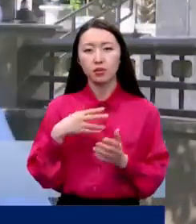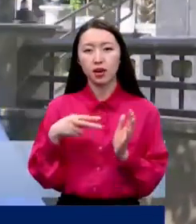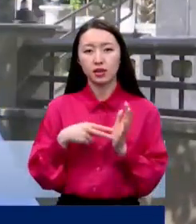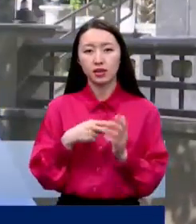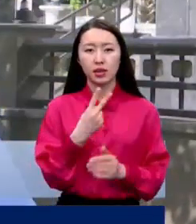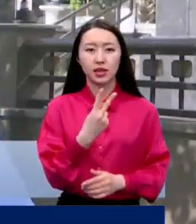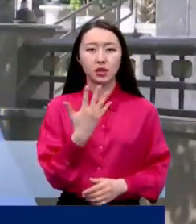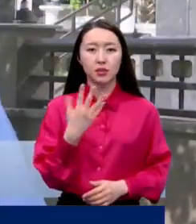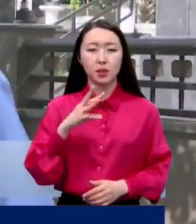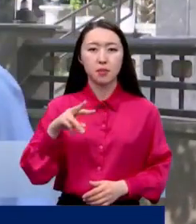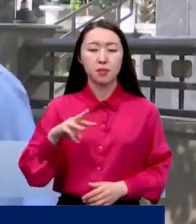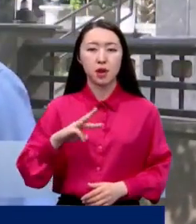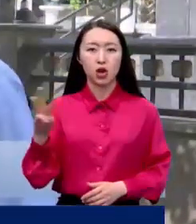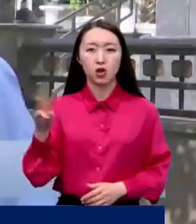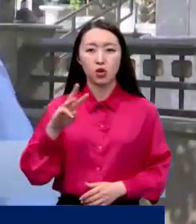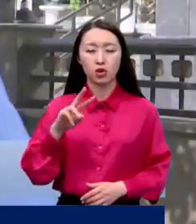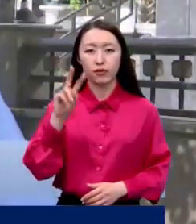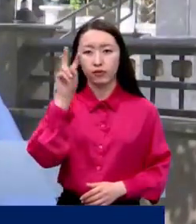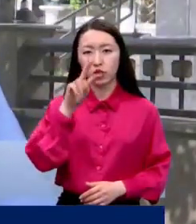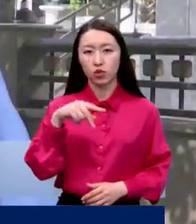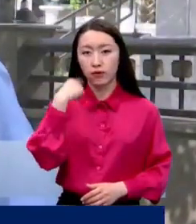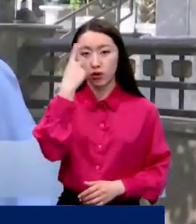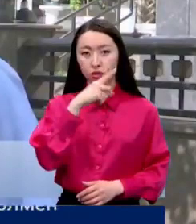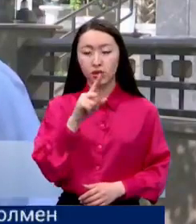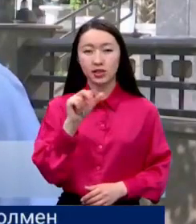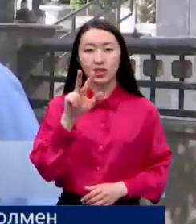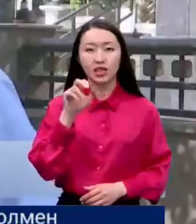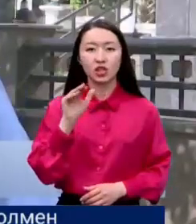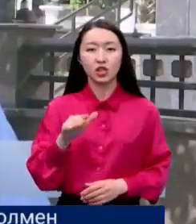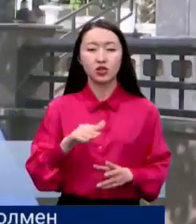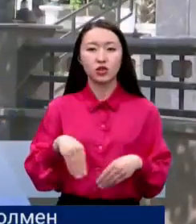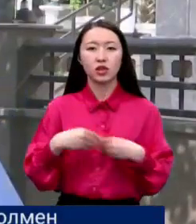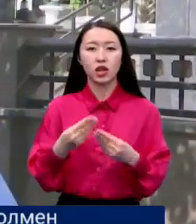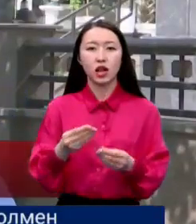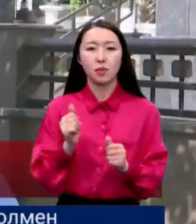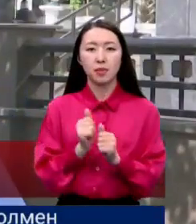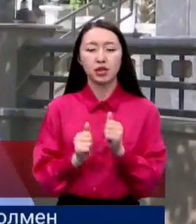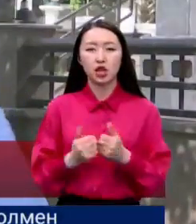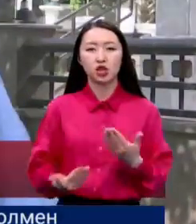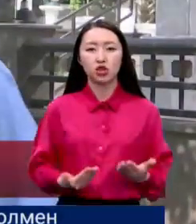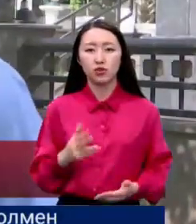миллионов долларов в год. Да? То есть за 300 тысяч вам отдали постоянный живой кэш.